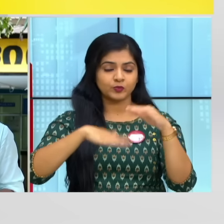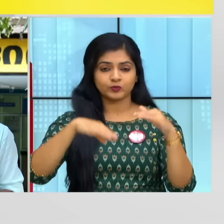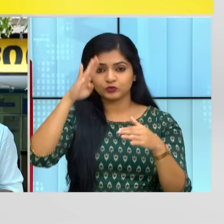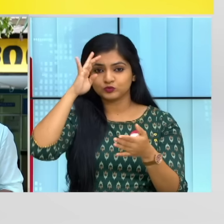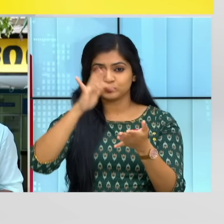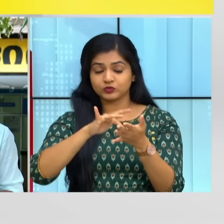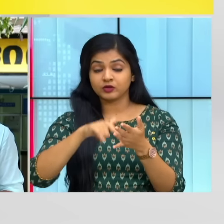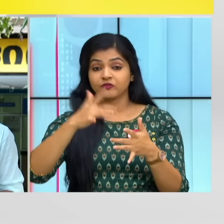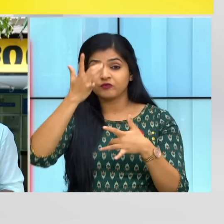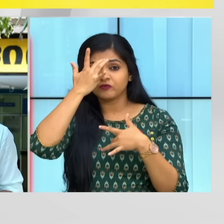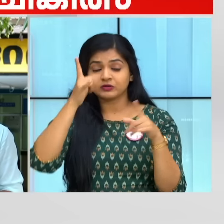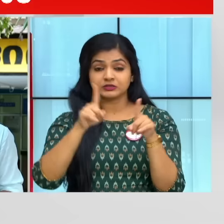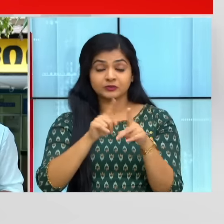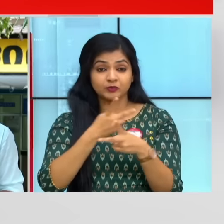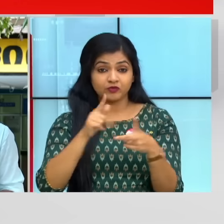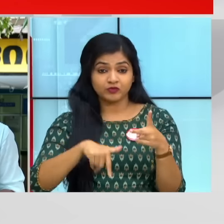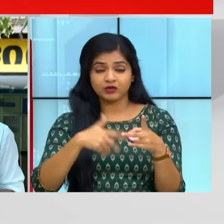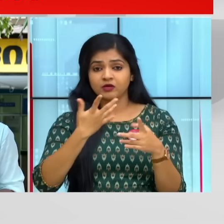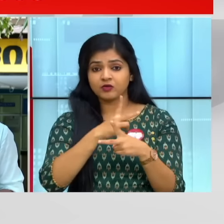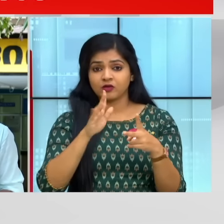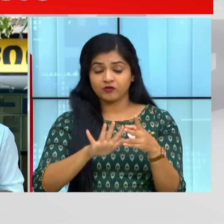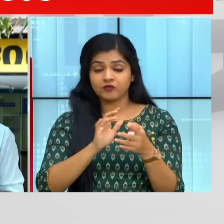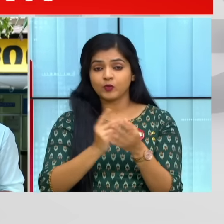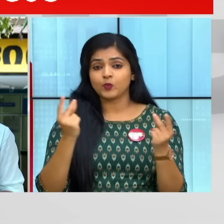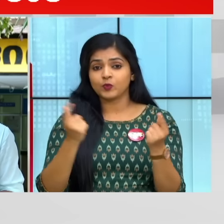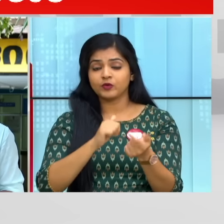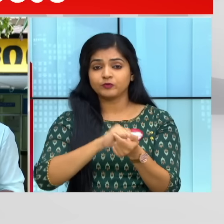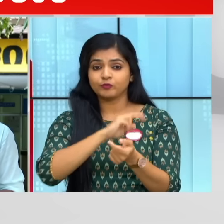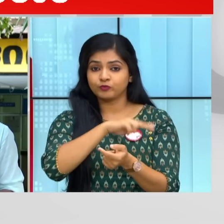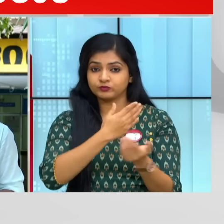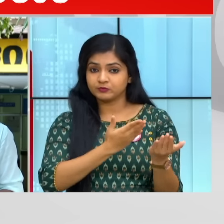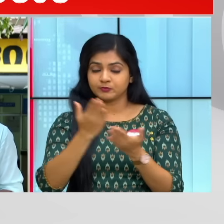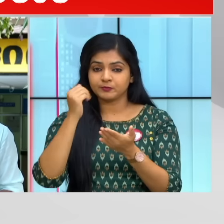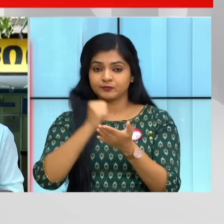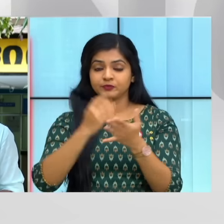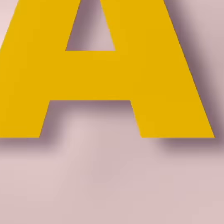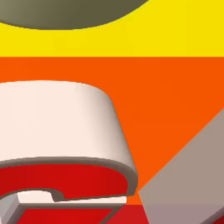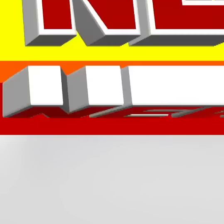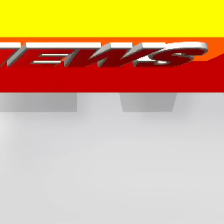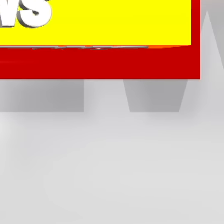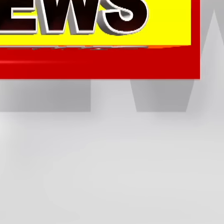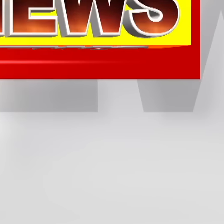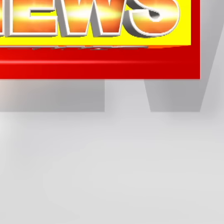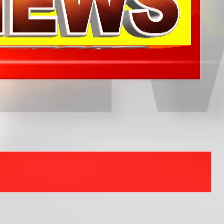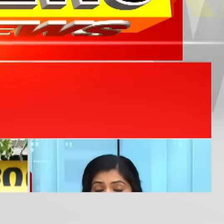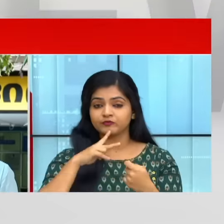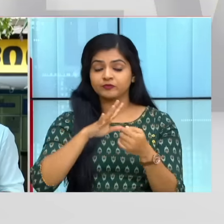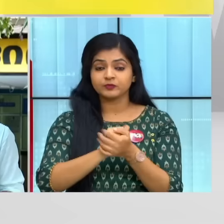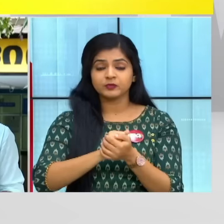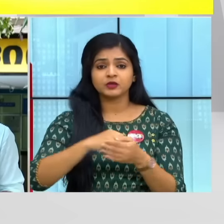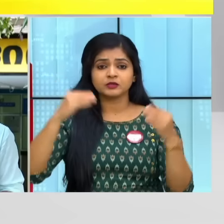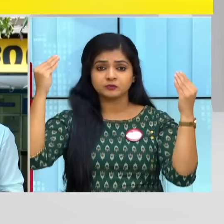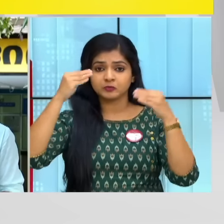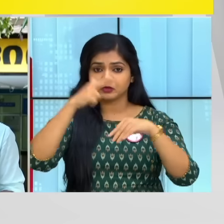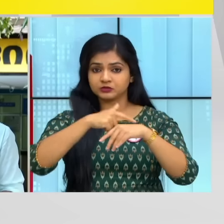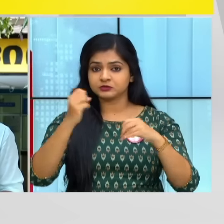പനി ഉൾപ്പെടെയുള്ള രോഗങ്ങൾ ഉണ്ടെങ്കിൽ ഉടൻ തന്നെ ചികിത്സ തേടണമെന്നാണ് ആരോഗ്യവകുപ്പ് മന്ത്രി പറഞ്ഞിരിക്കുന്നത്. അതോടൊപ്പം മഴക്കാലം അടുക്കുവാൻ പോകുകയാണ്.